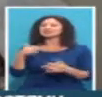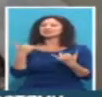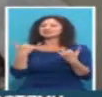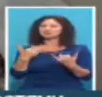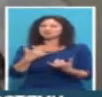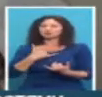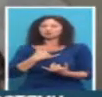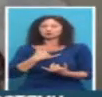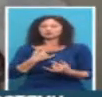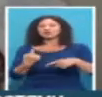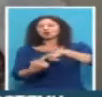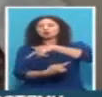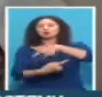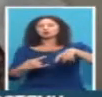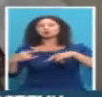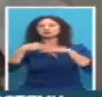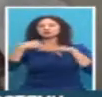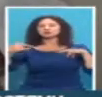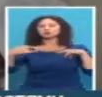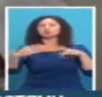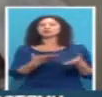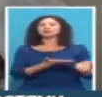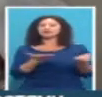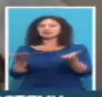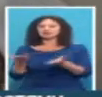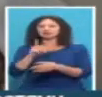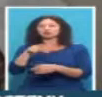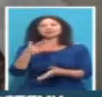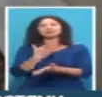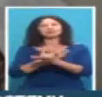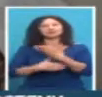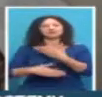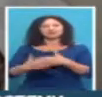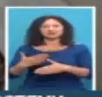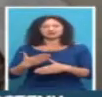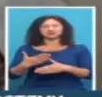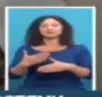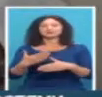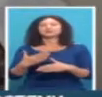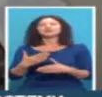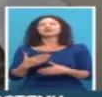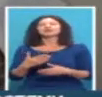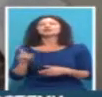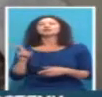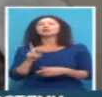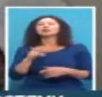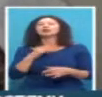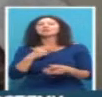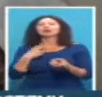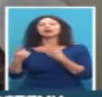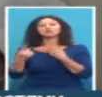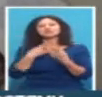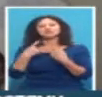у нас идет круглый стол, именно пригласили людей с ограниченными возможностями, чтобы побеседовать с